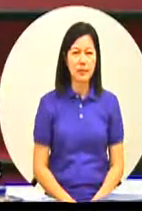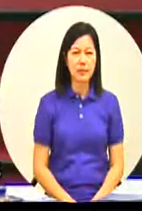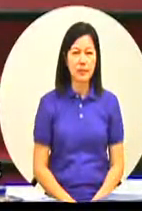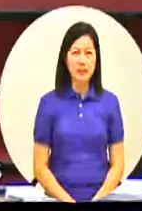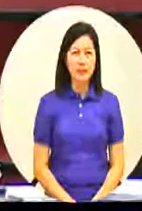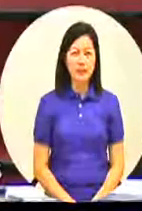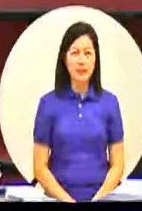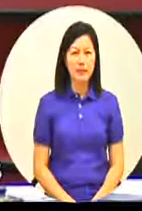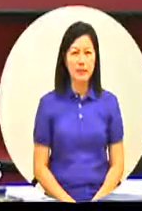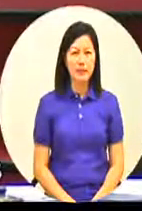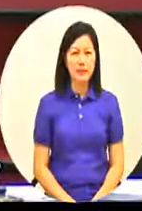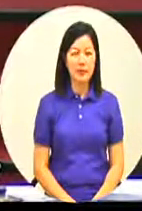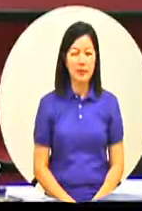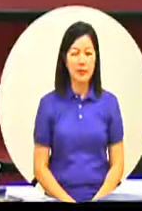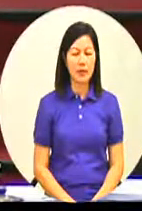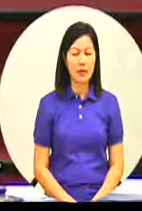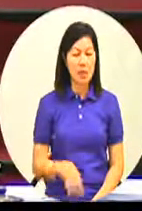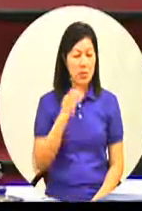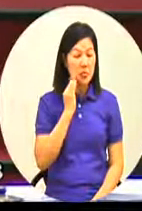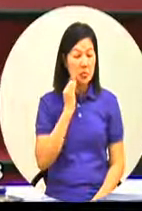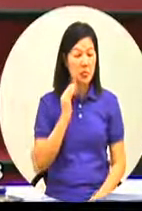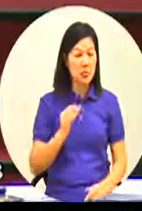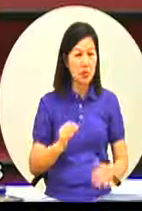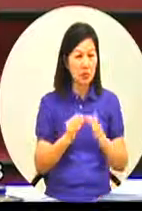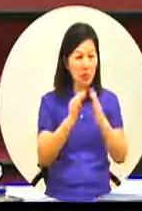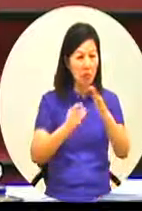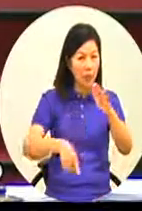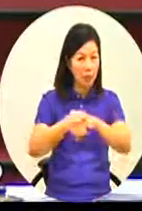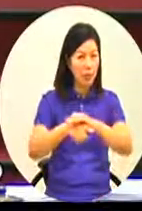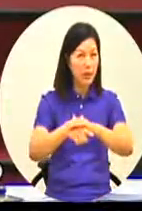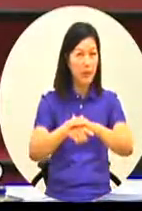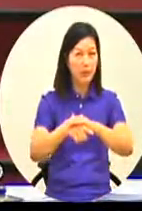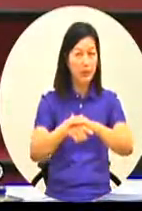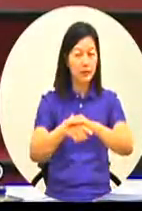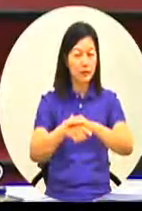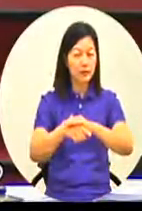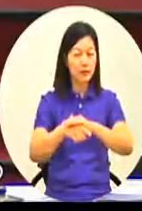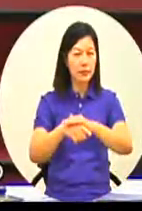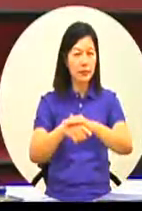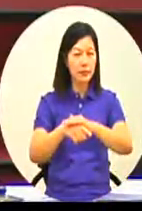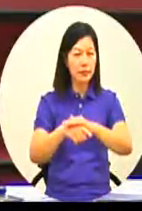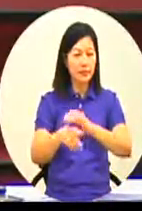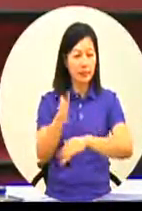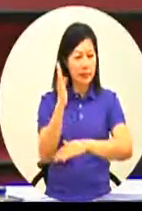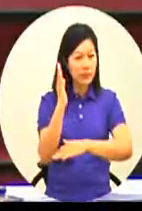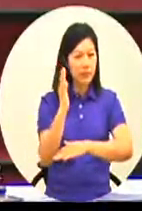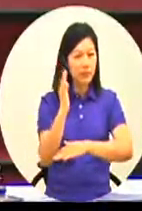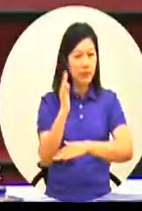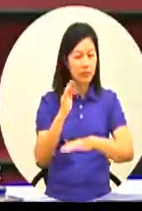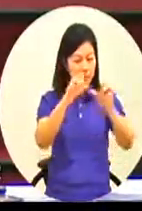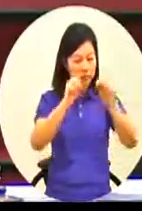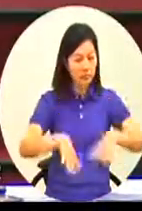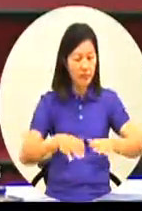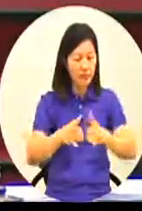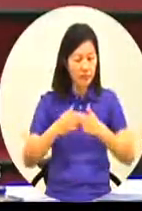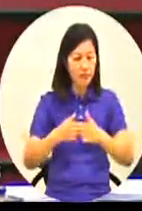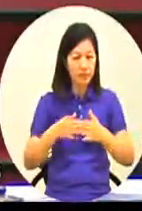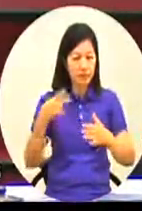我的意思是讲，既然有违章的，啊，着咱政府已经要落去甲拆，但是税